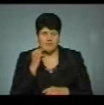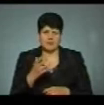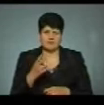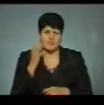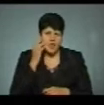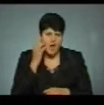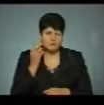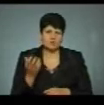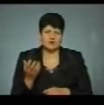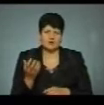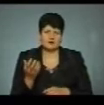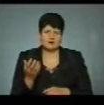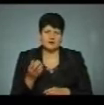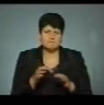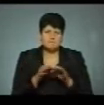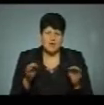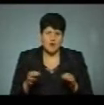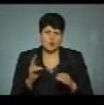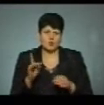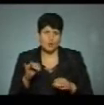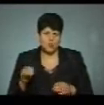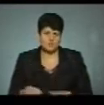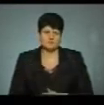яблука, макарони, крупи.